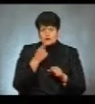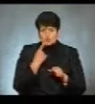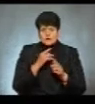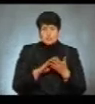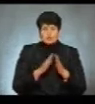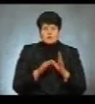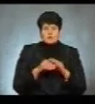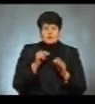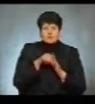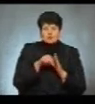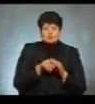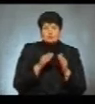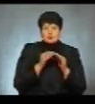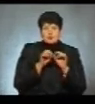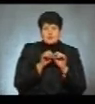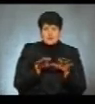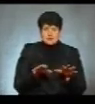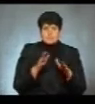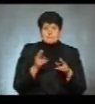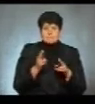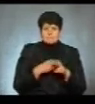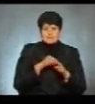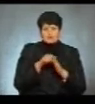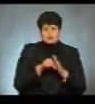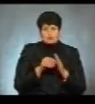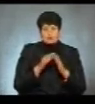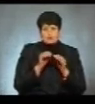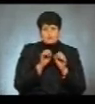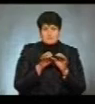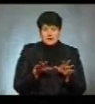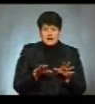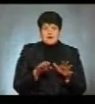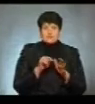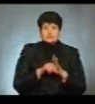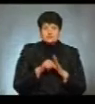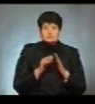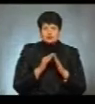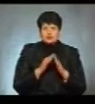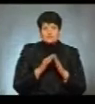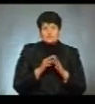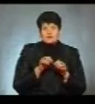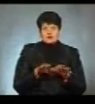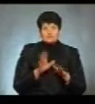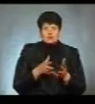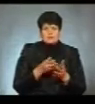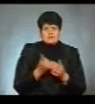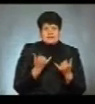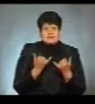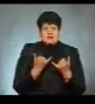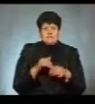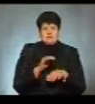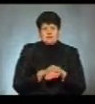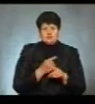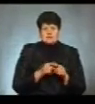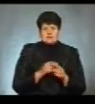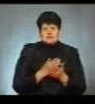з внутрішньою будинковою мережею, коли без внутрішньої будинкової мережі, вибачаюся, а внутрішня будинкова мережа буде оплачуватися так, як зараз фактично ця модель